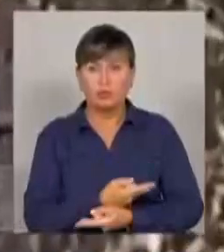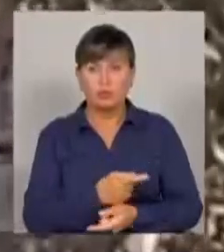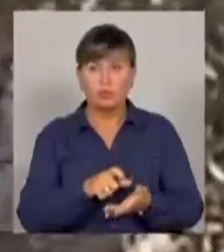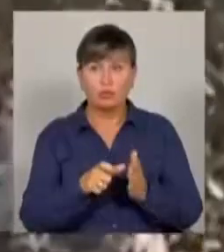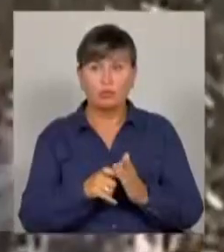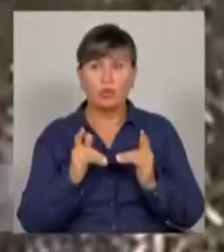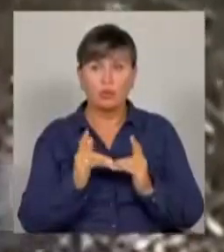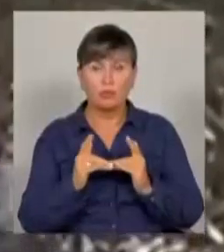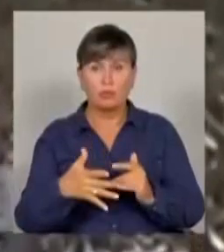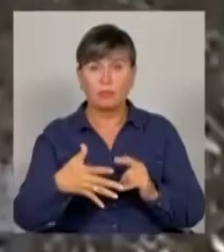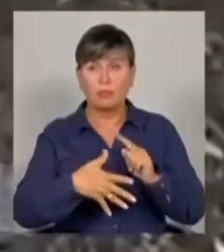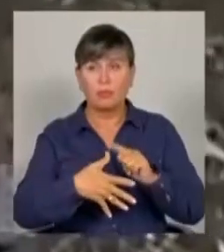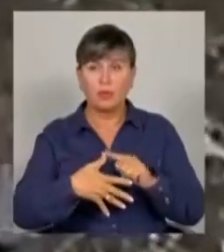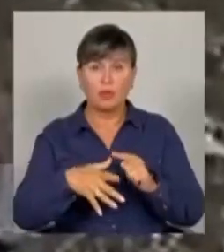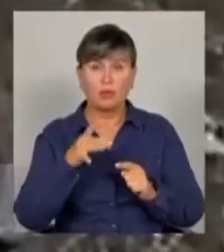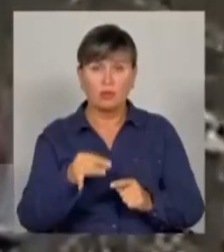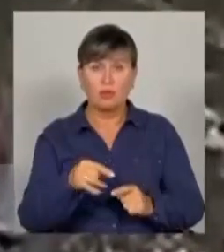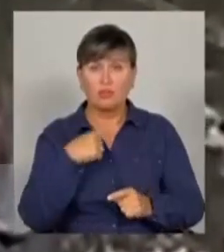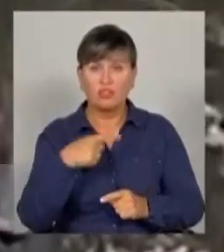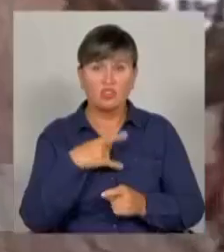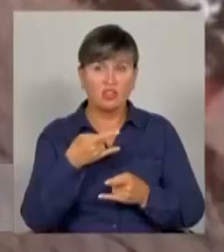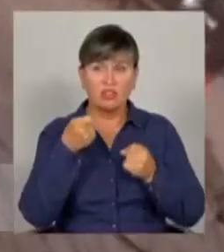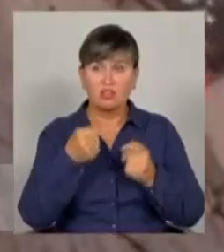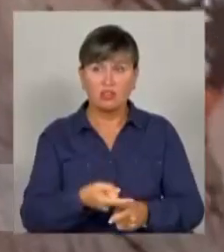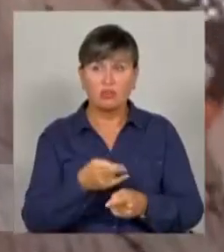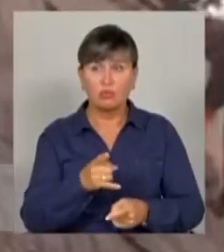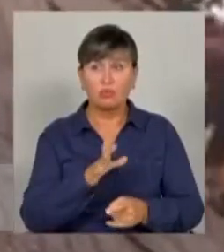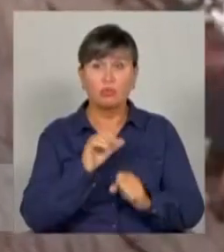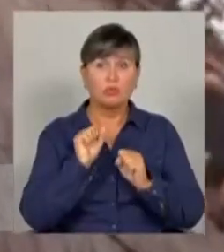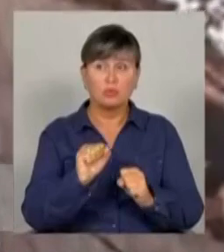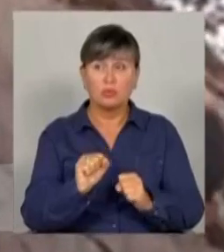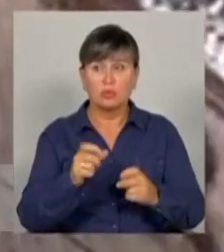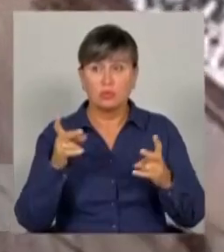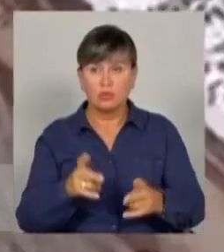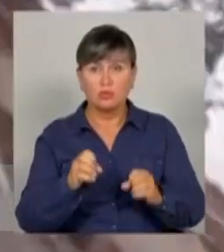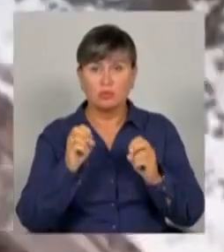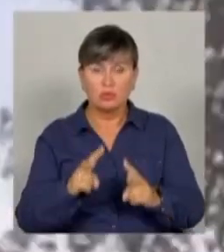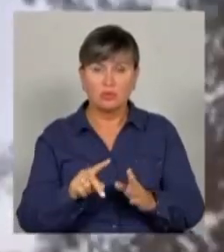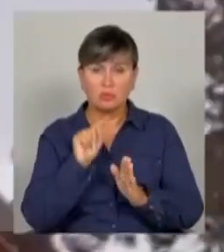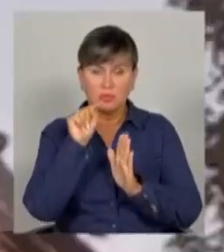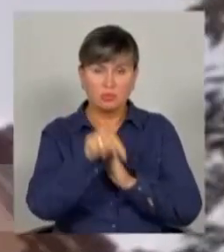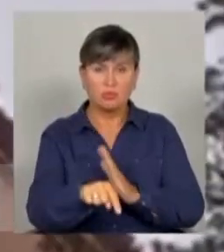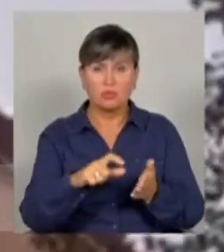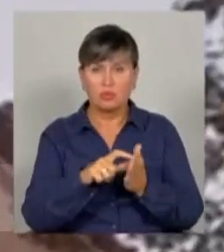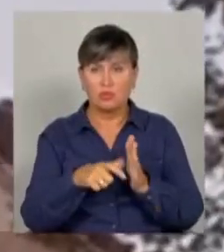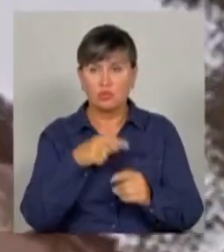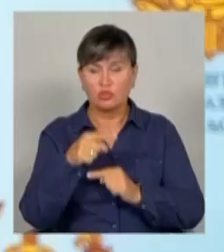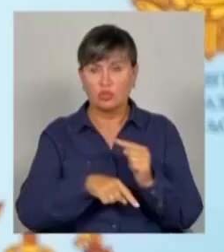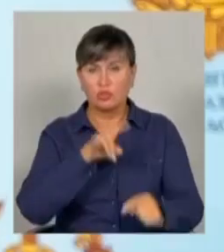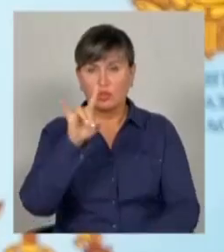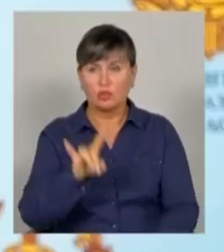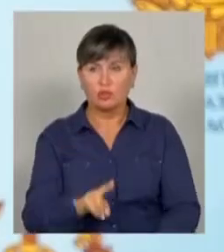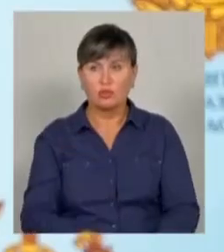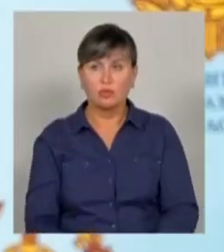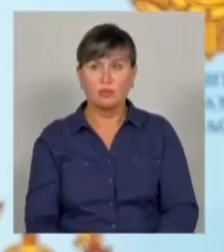комнате общежития на 5-м этаже и угрожал сбросить дочь. Чтобы предотвратить трагедию, специалистам пришлось проникнуть в помещение через окно.